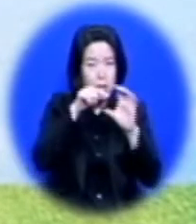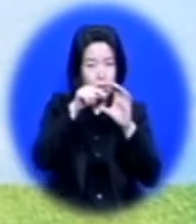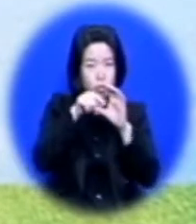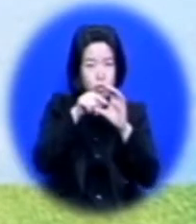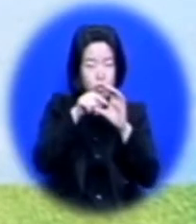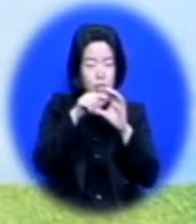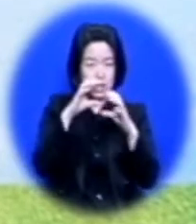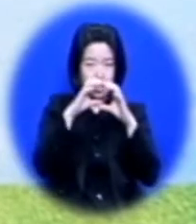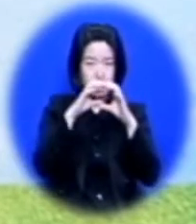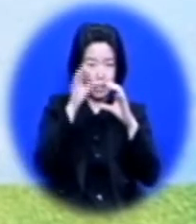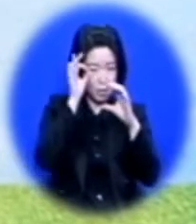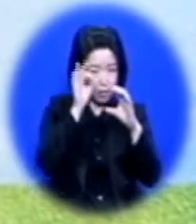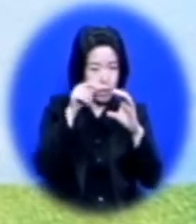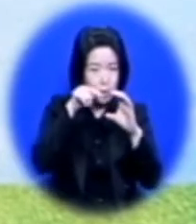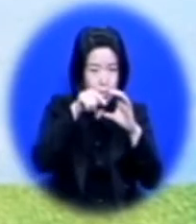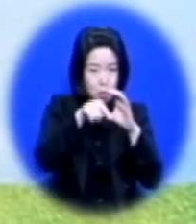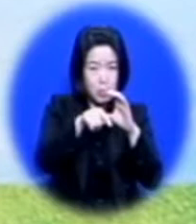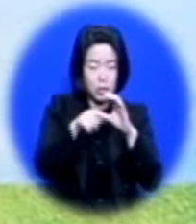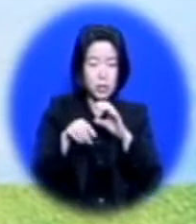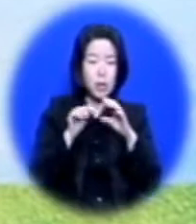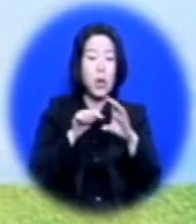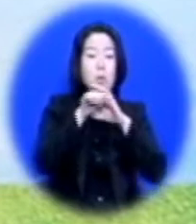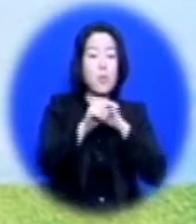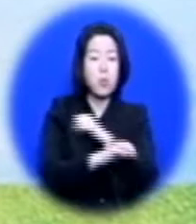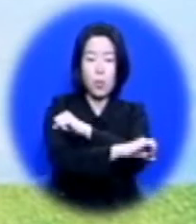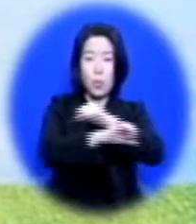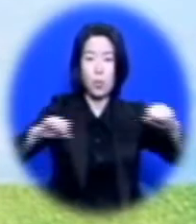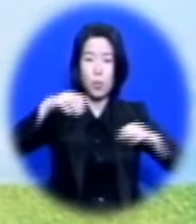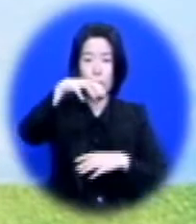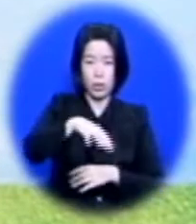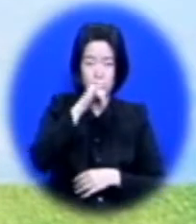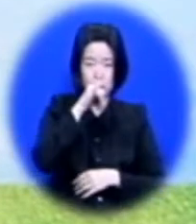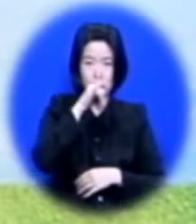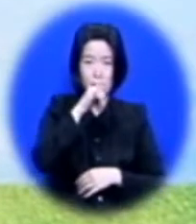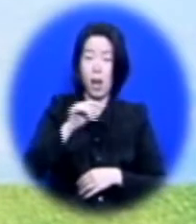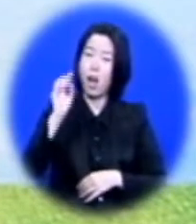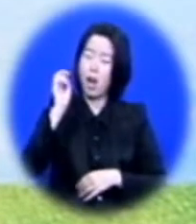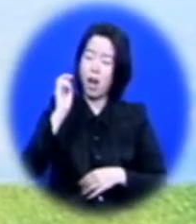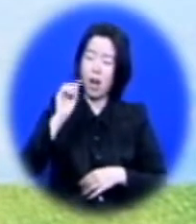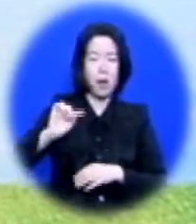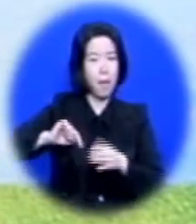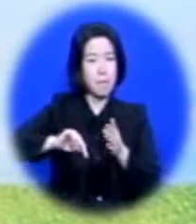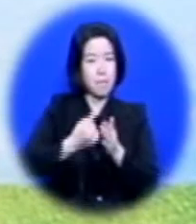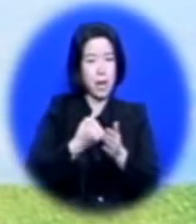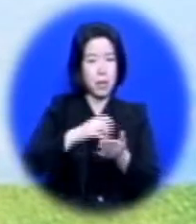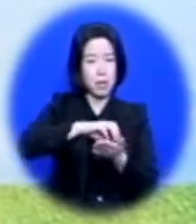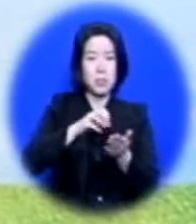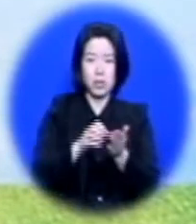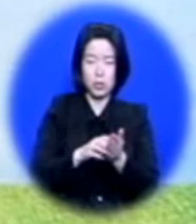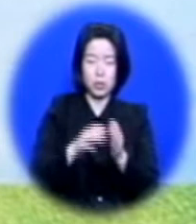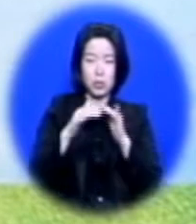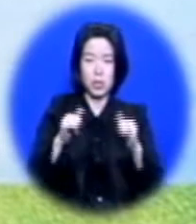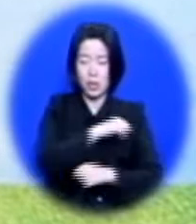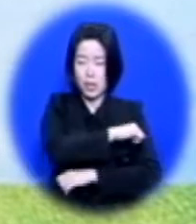구리 꿀을 들어가면 그 속에 굉장히 넓은 광장 같은 곳이 나온 한 100명 정도가 기구 할 수 있는 큰